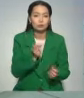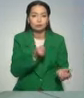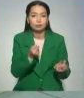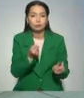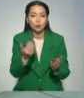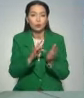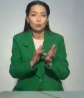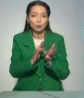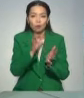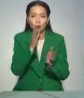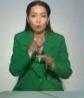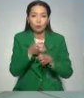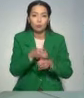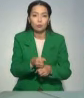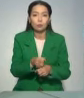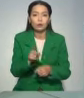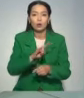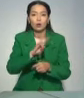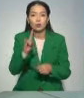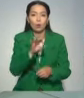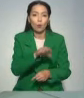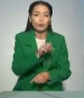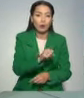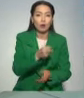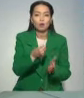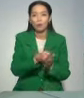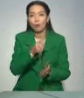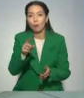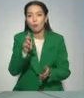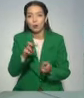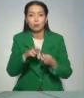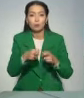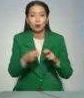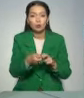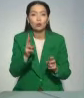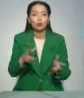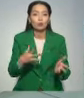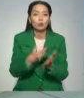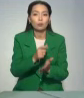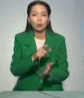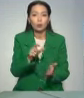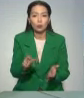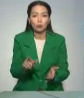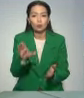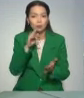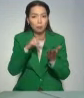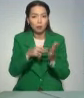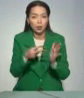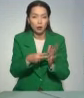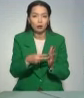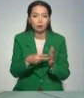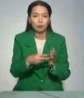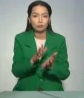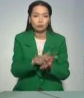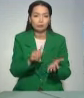временем сгорают Почему улететь из точки А в точку Б С каждым днем все проблематичнее кто возместит убытки людям Чьи планы рушатся по чужой